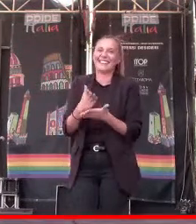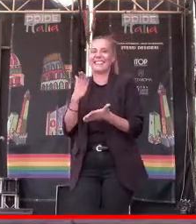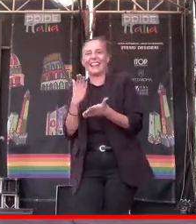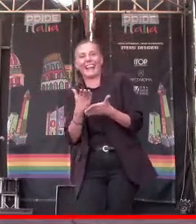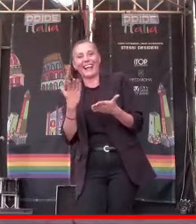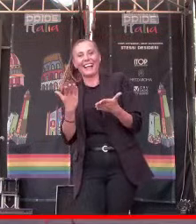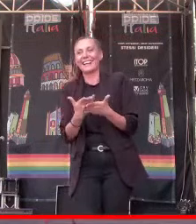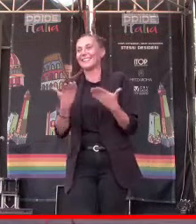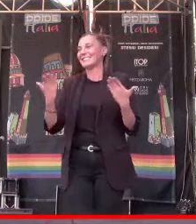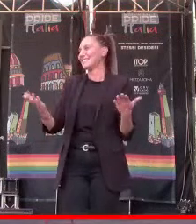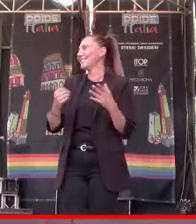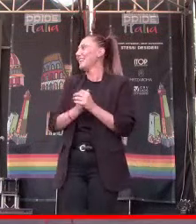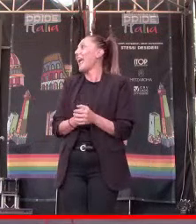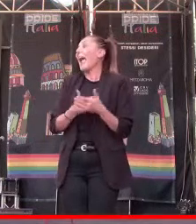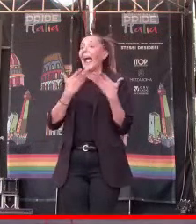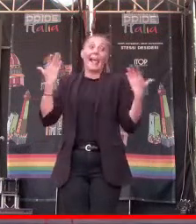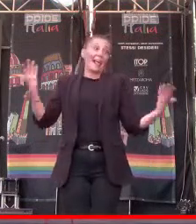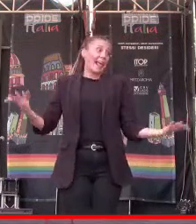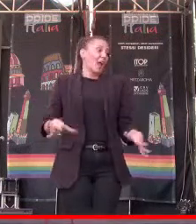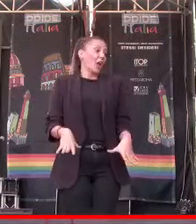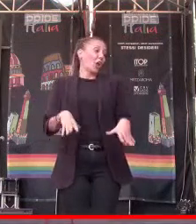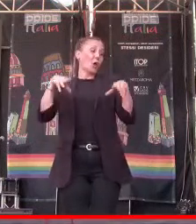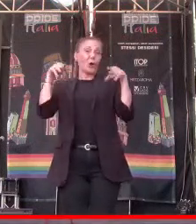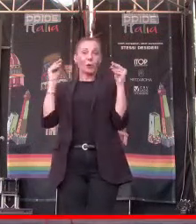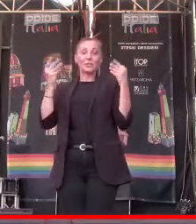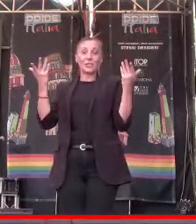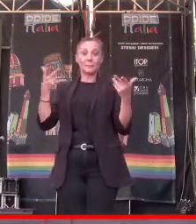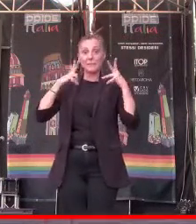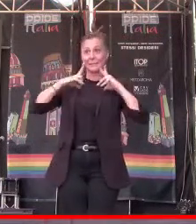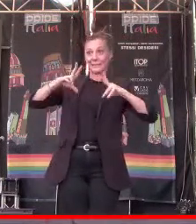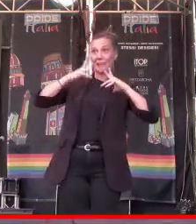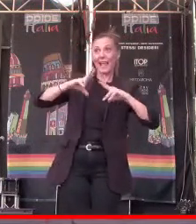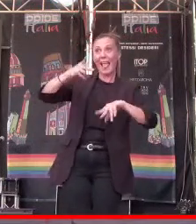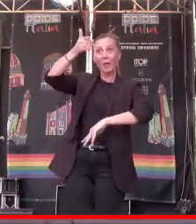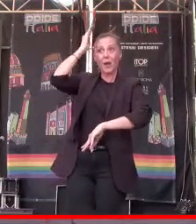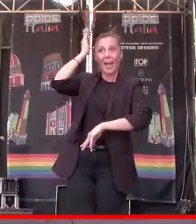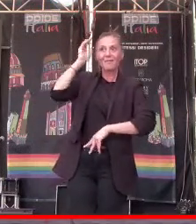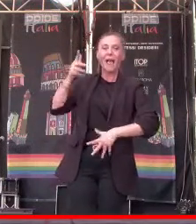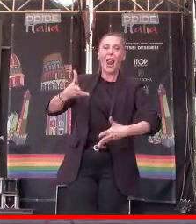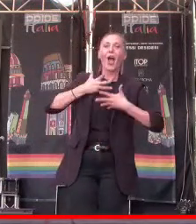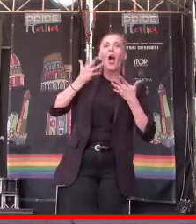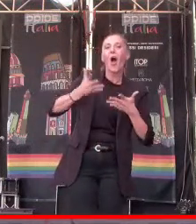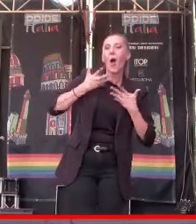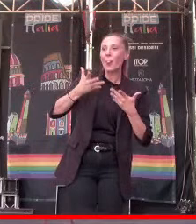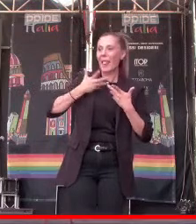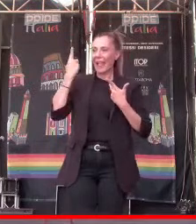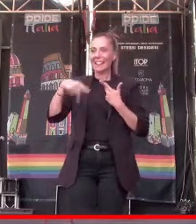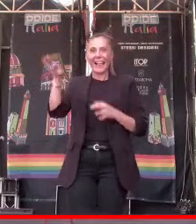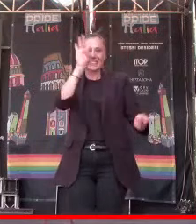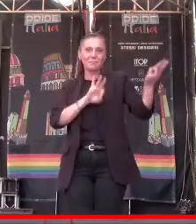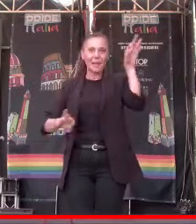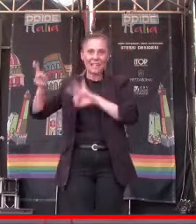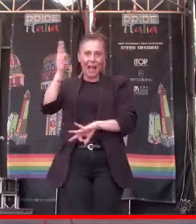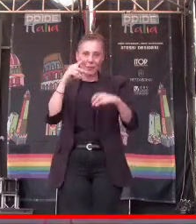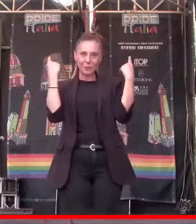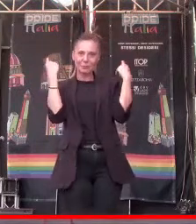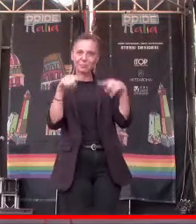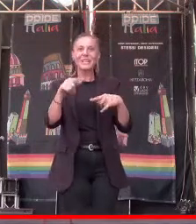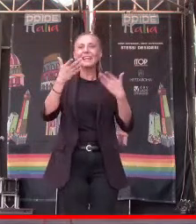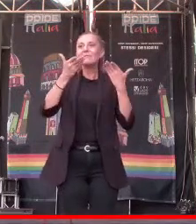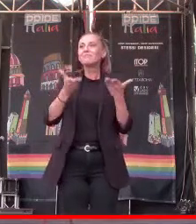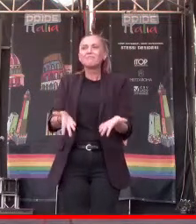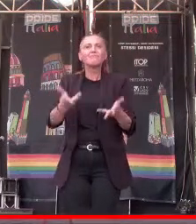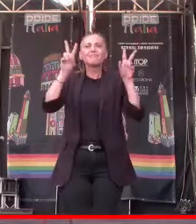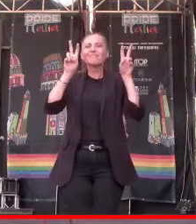Basta, e cominciamo. Speriamo che Carmelo sia contento, che lo show sia questo e siamo qua per